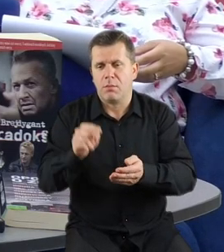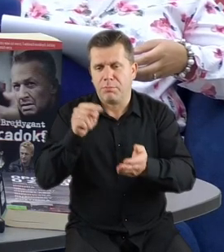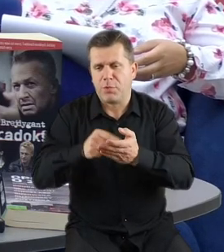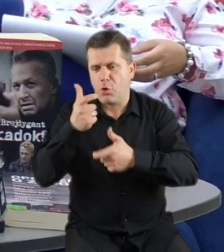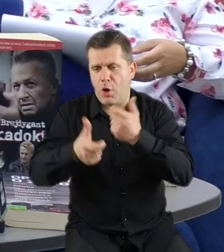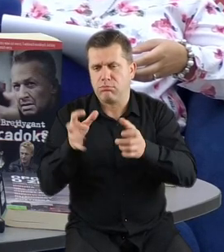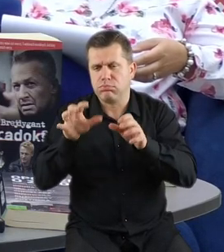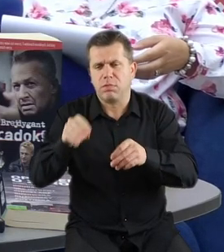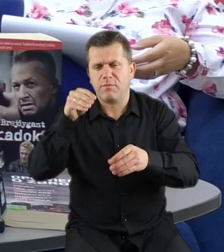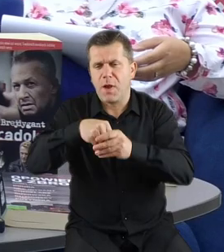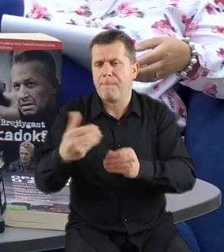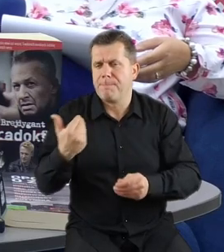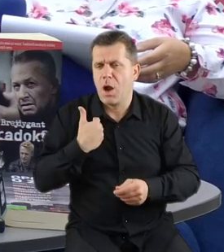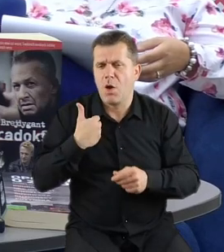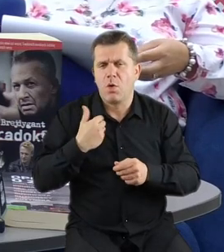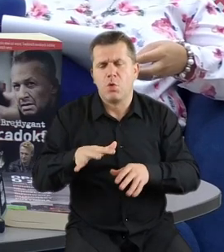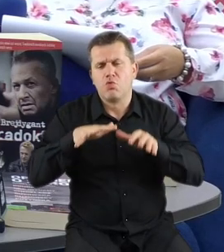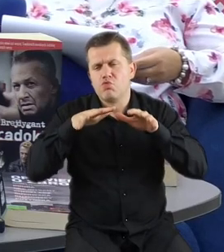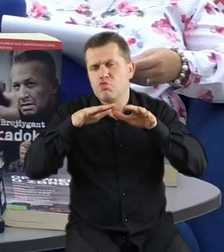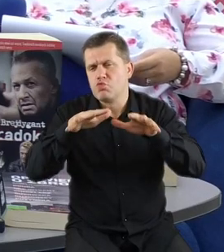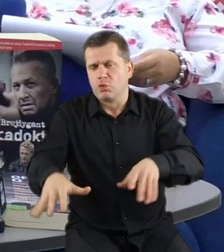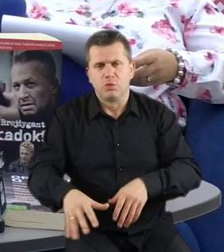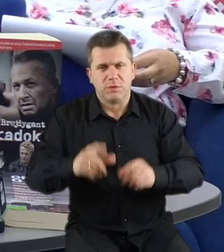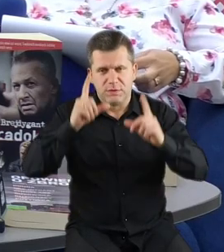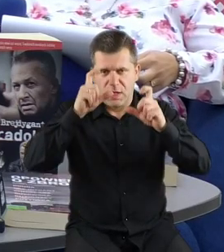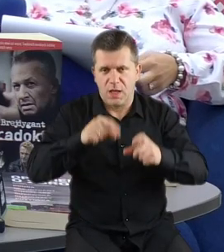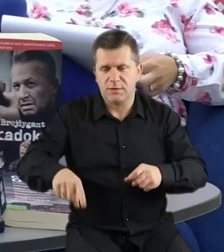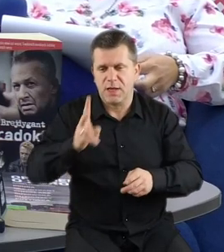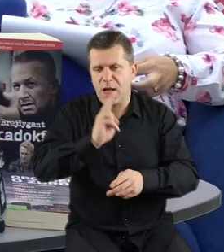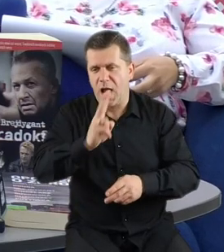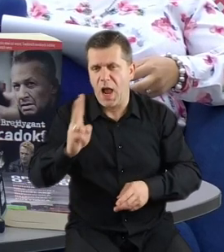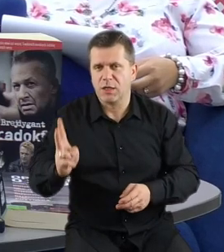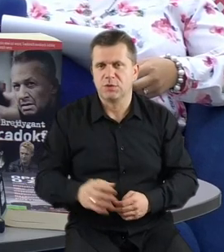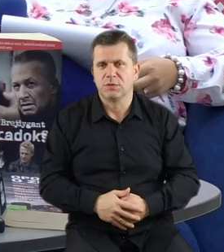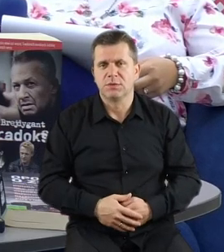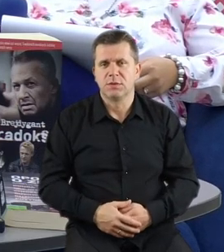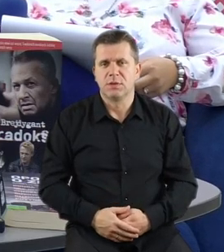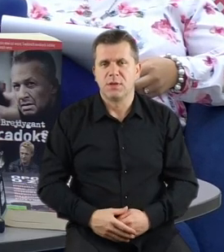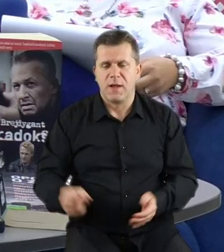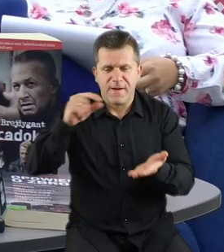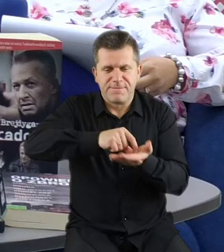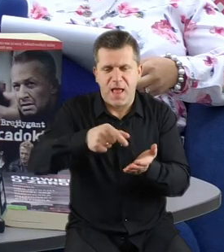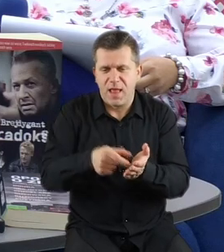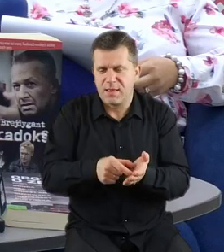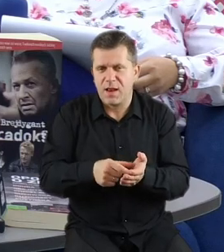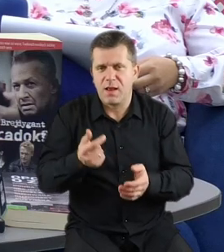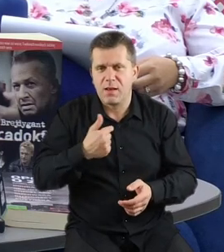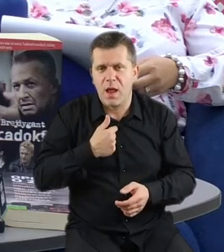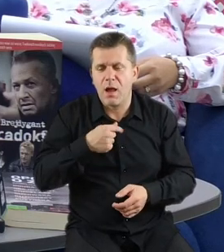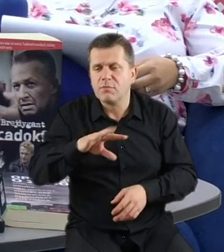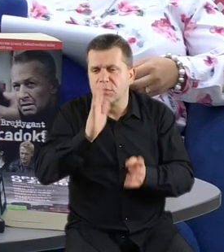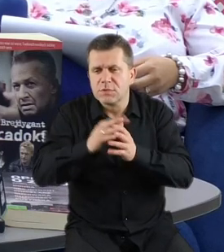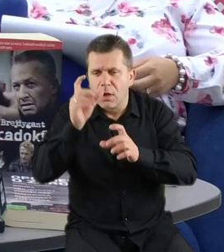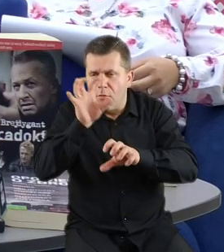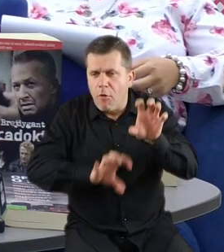wbijał pineskę i robił. I tam naprawdę były setki zdjęć właściwie z każdego kwadratu. No i